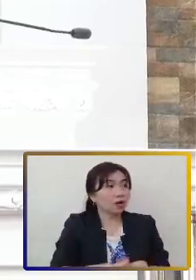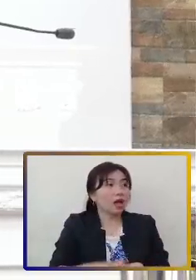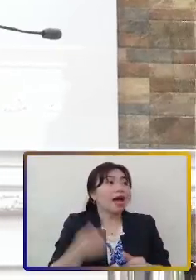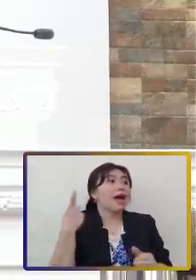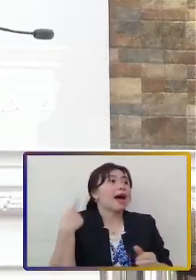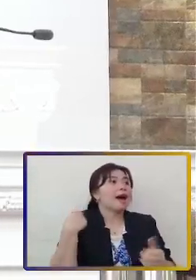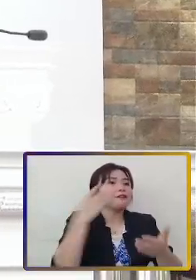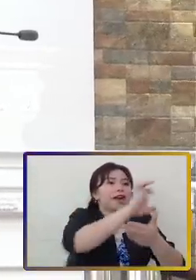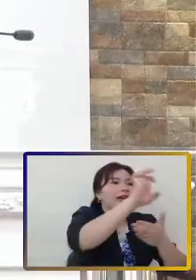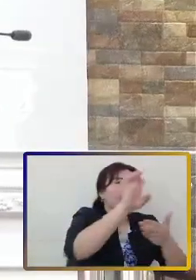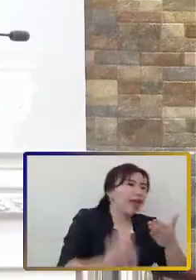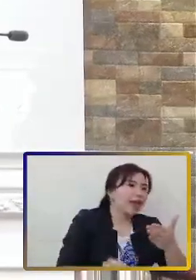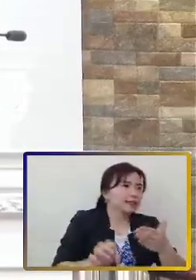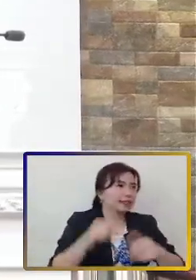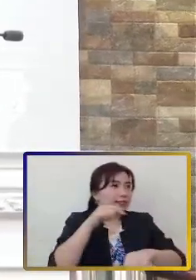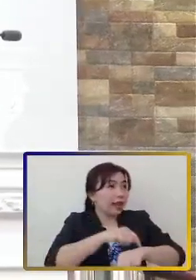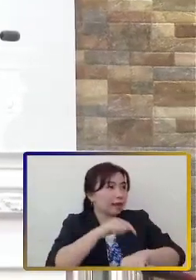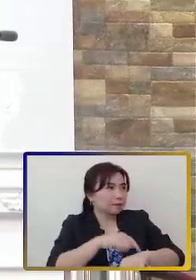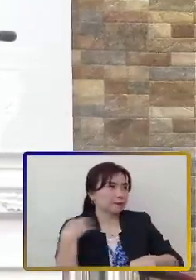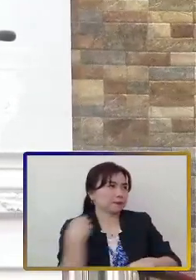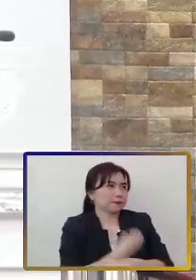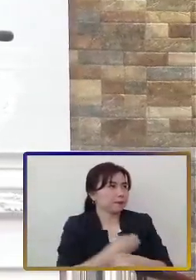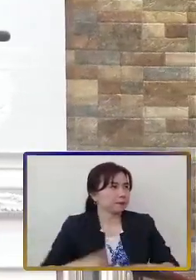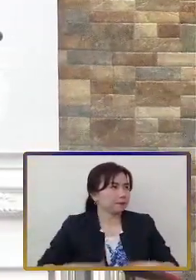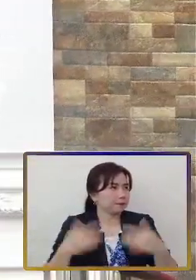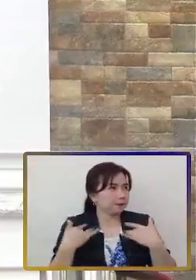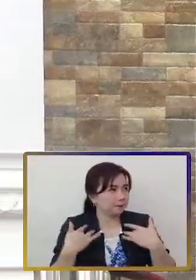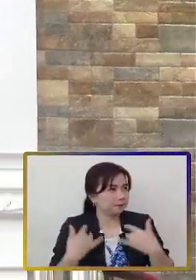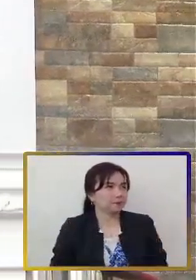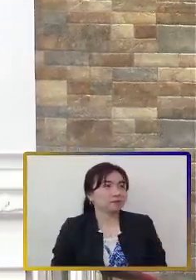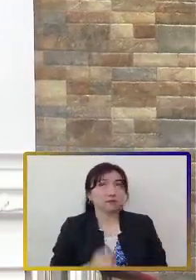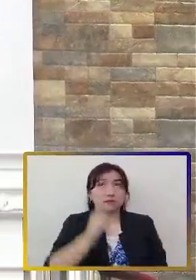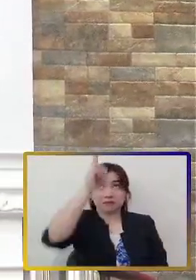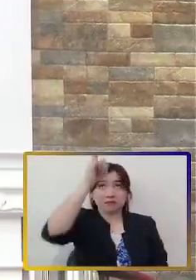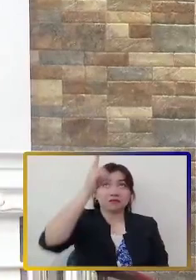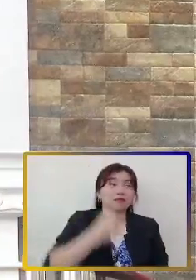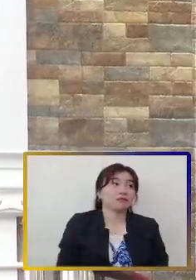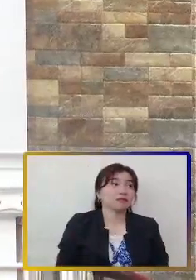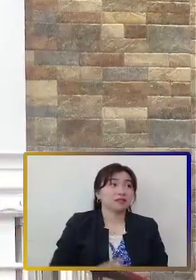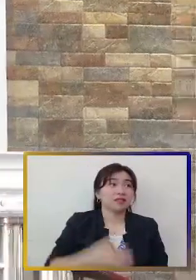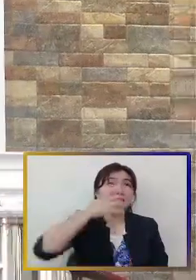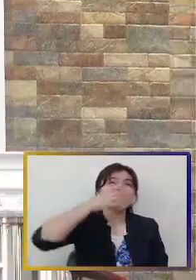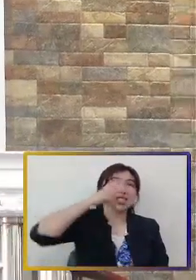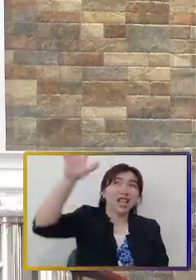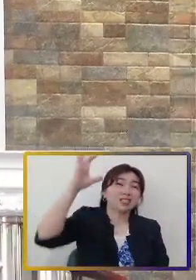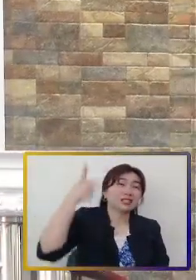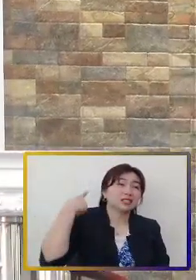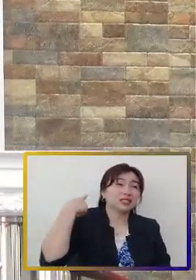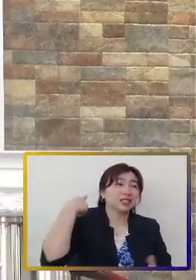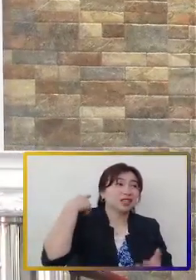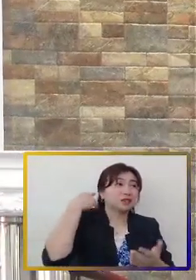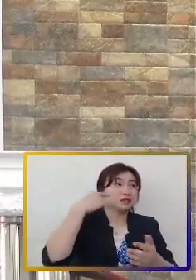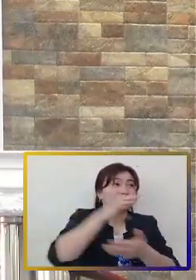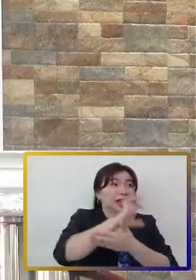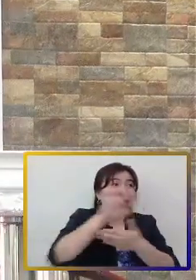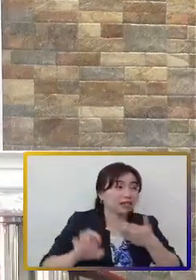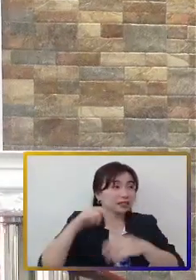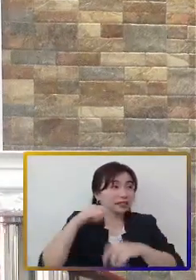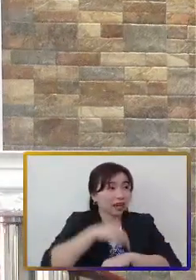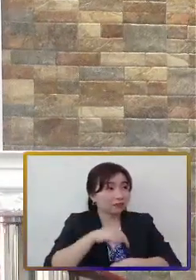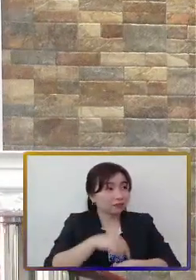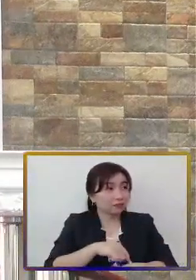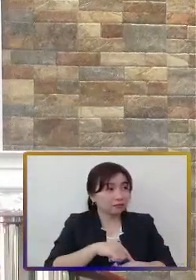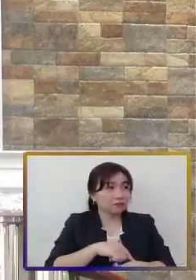yan mga kapatid kung yung araw nga may hangganan eh you see kung yung araw nga